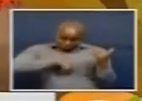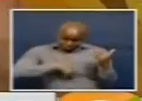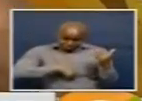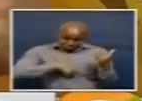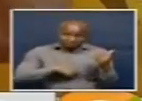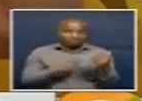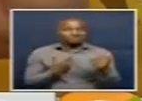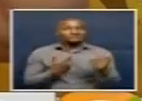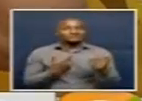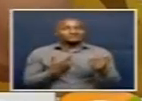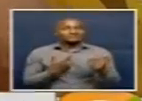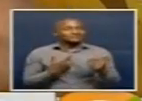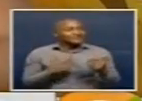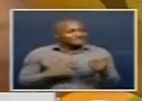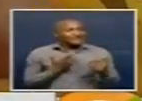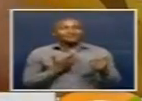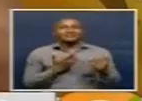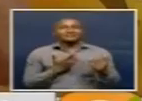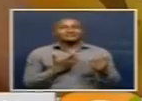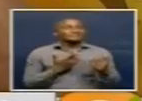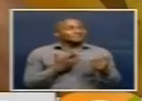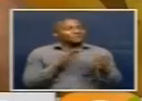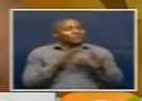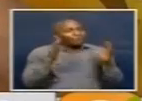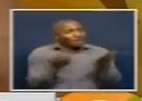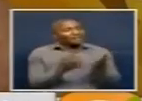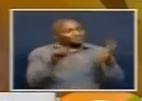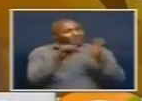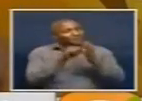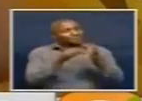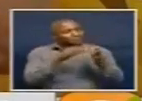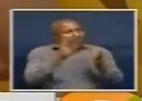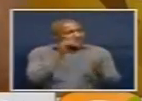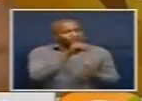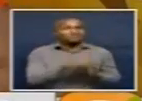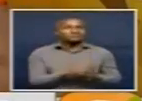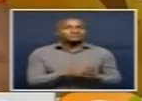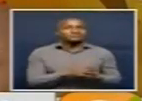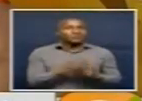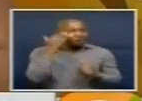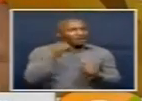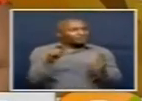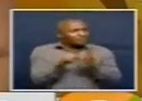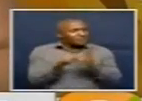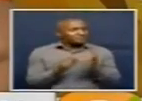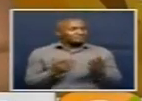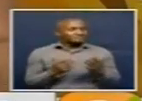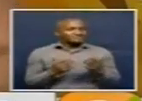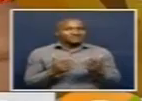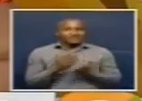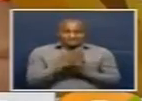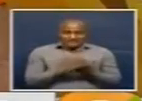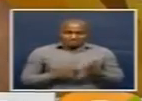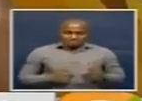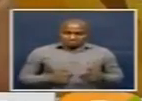kiumbe, kinajua kwamba naenda katika ulimwengu wa shida, maana kimekazwa. Jambo la kwanza, kuna suruali